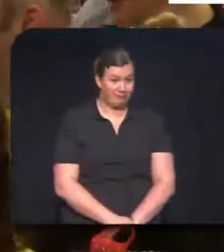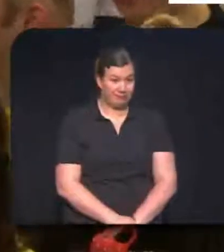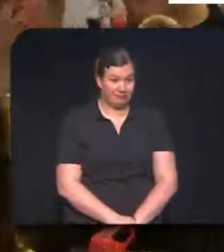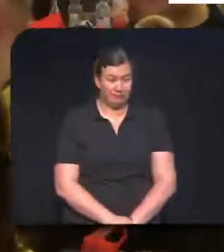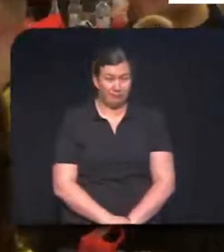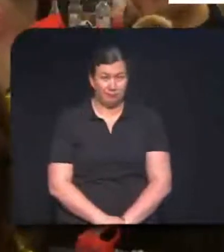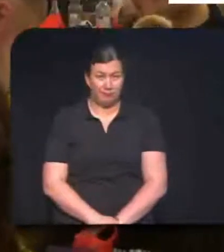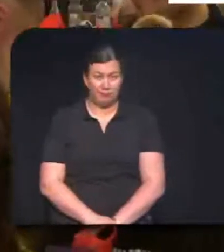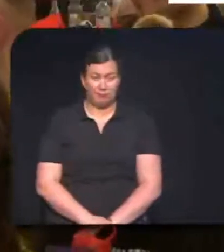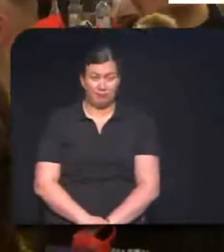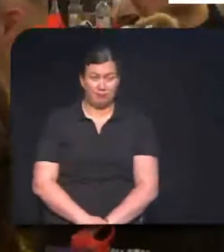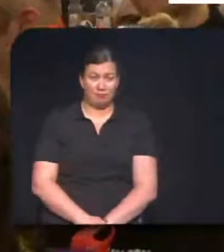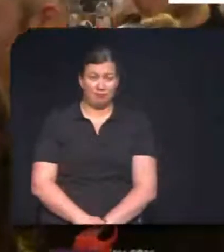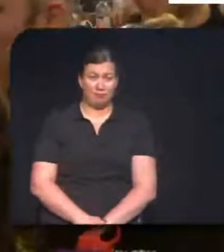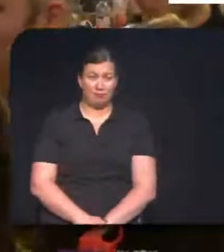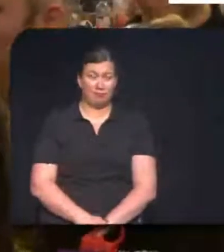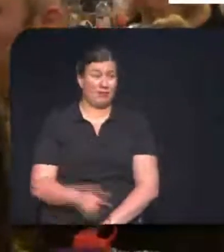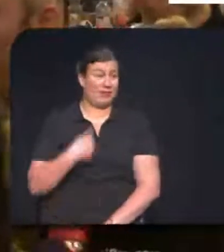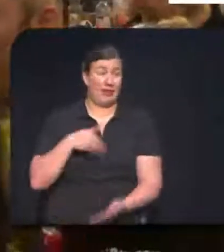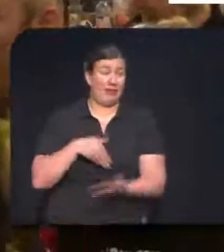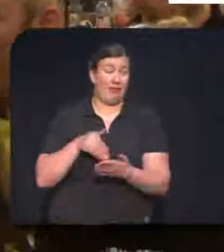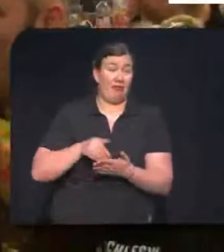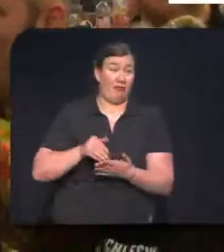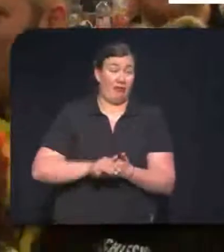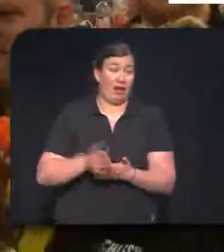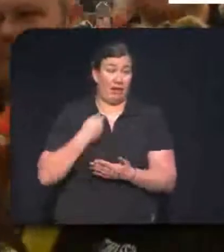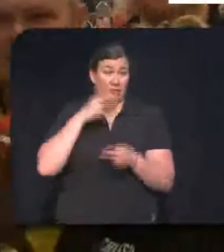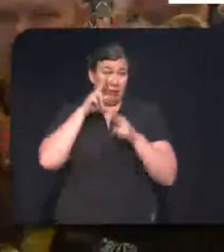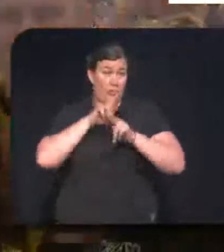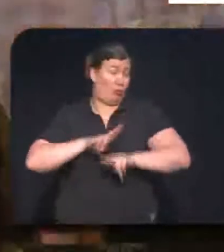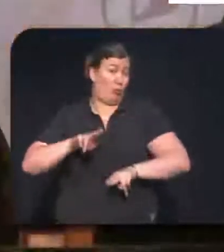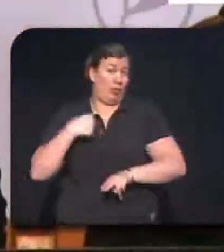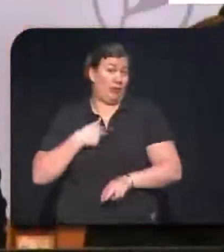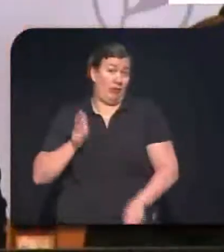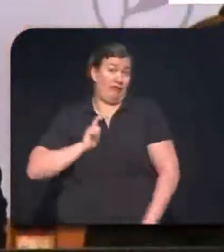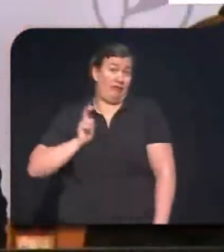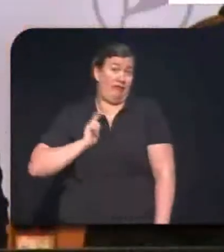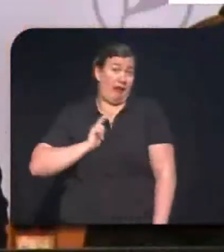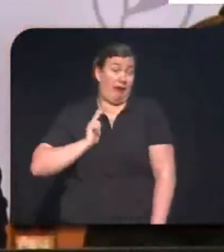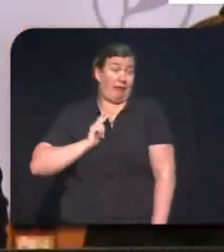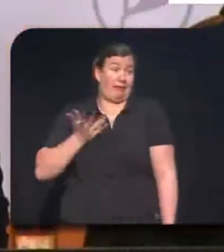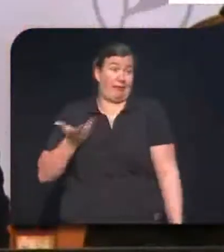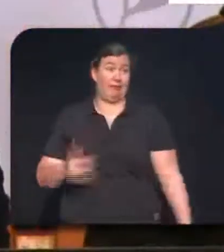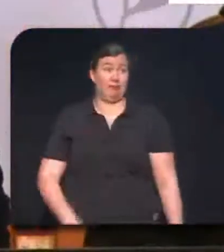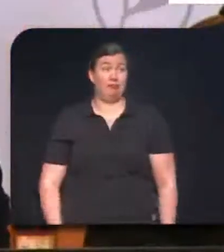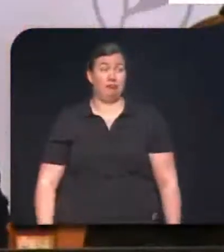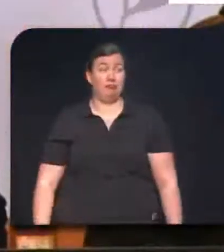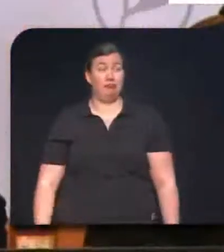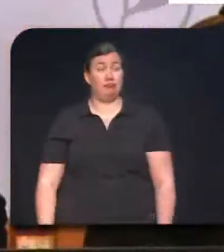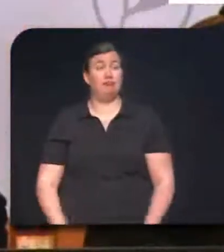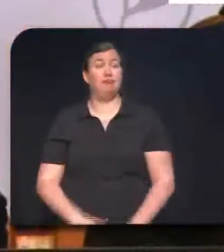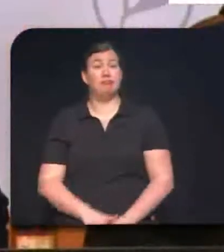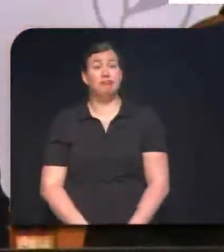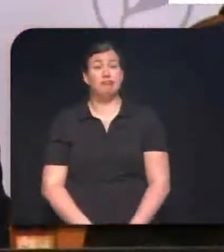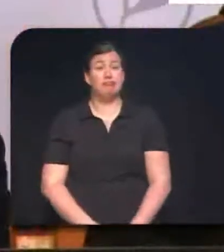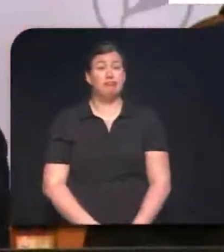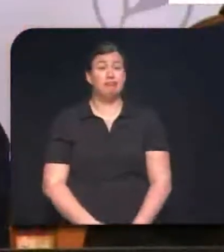also ich mache weiter wenn es mir ruhig genug ist also ich kann warten ich habe Zeit heute den ganzen Tag habe ich nichts mehr vor so